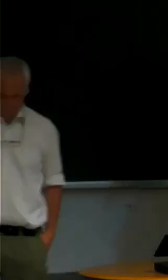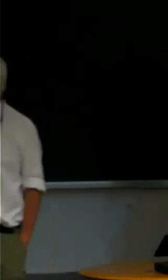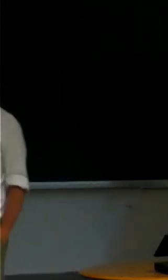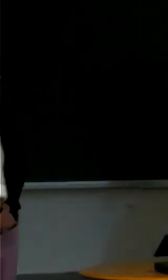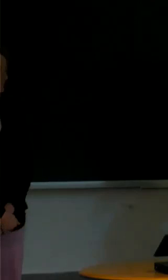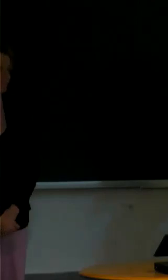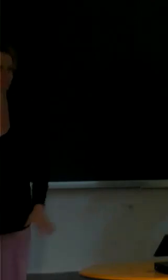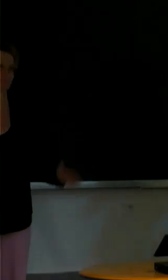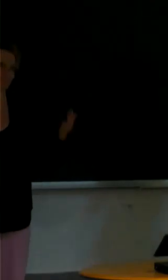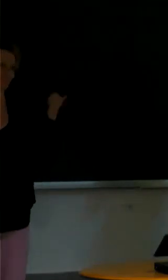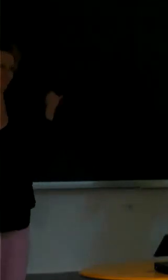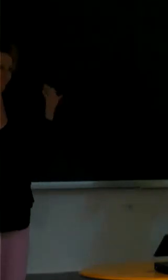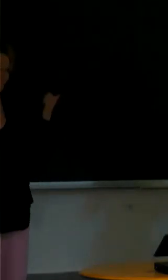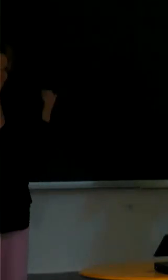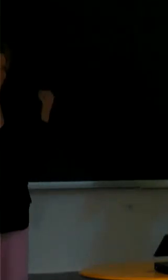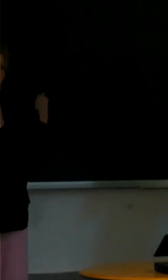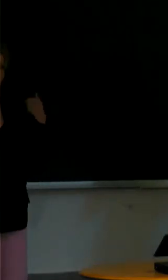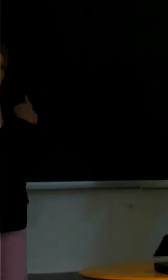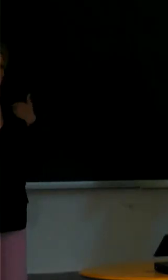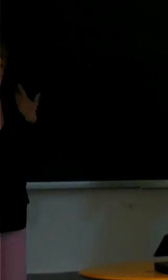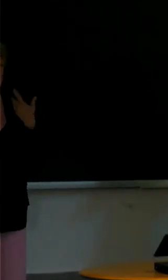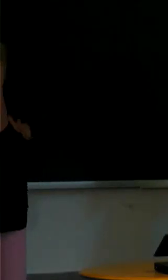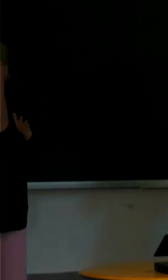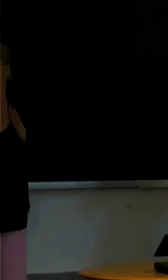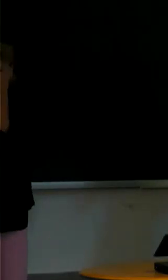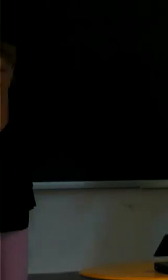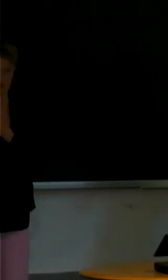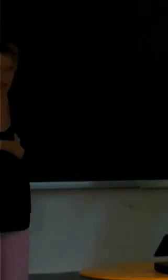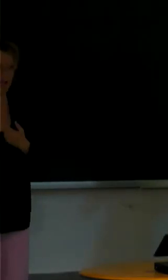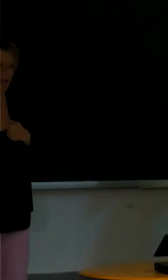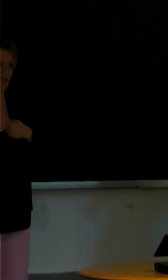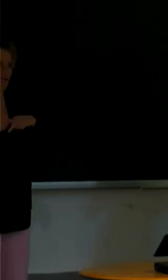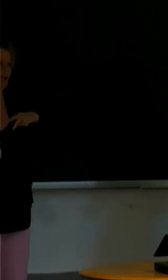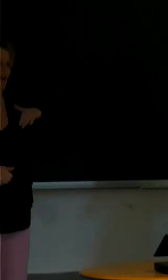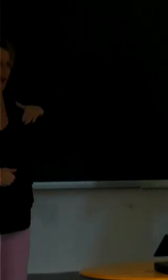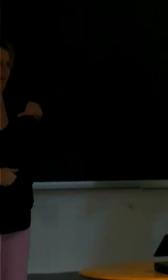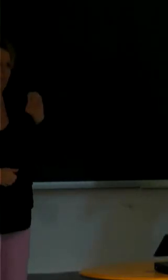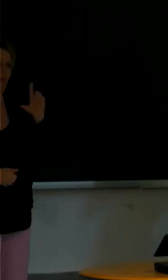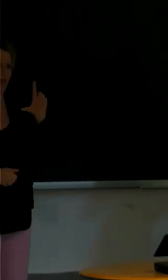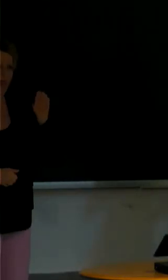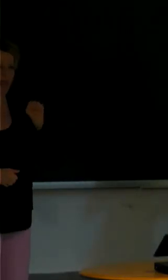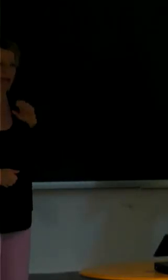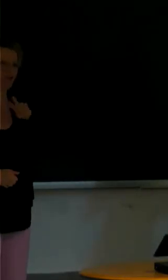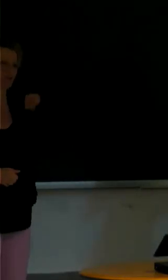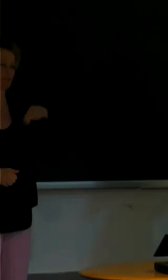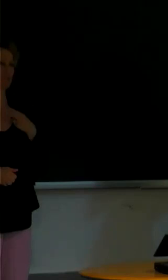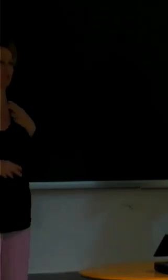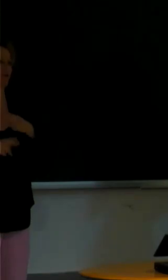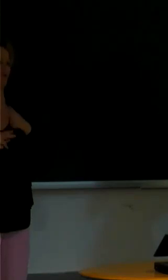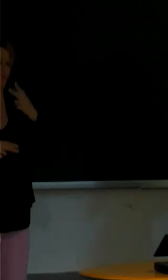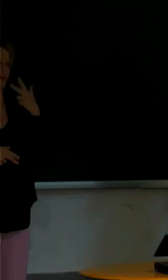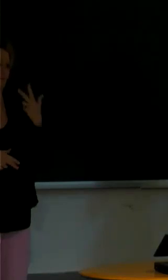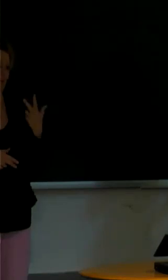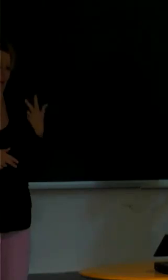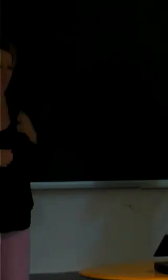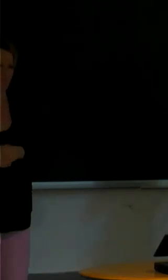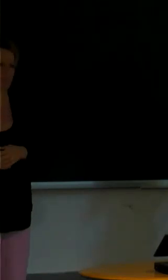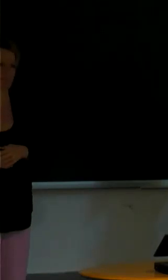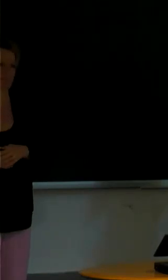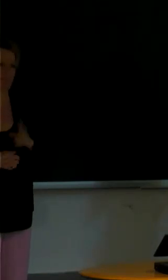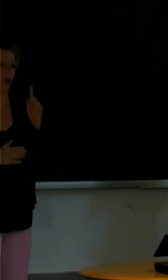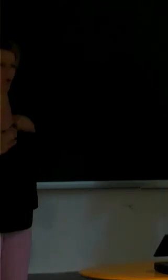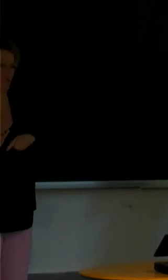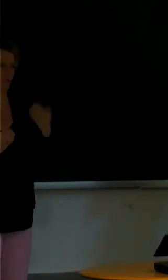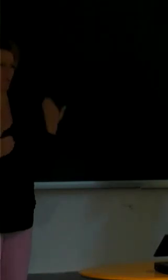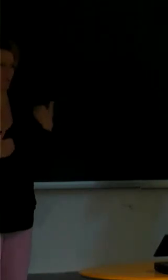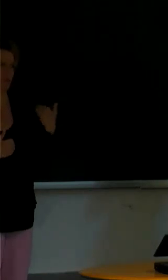Allora ragazzi, ciao, io mi ho presentato già il professore, sono Nicole Mella e sono iscritta a Roma 3, in particolar modo fino a un mesetto fa